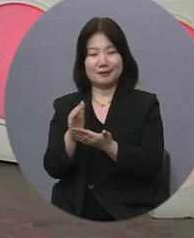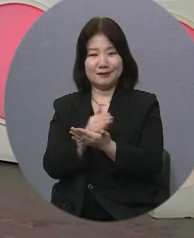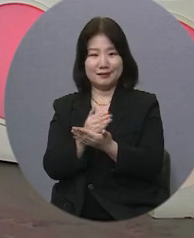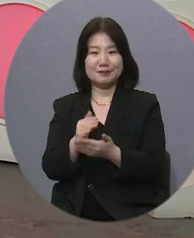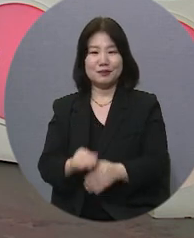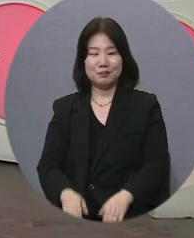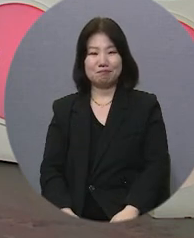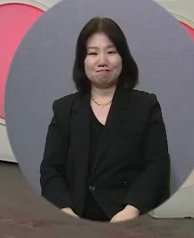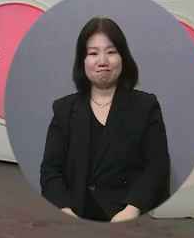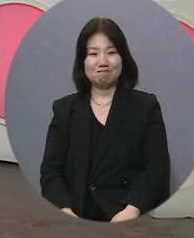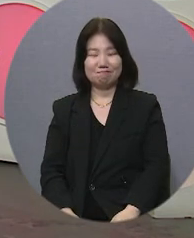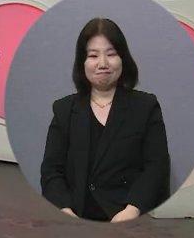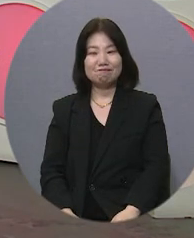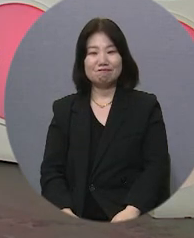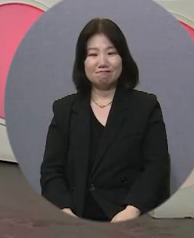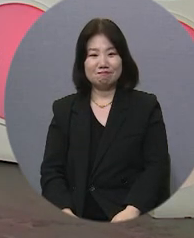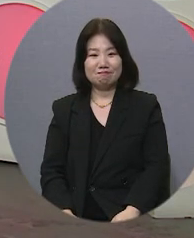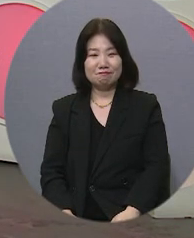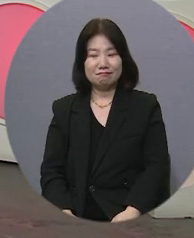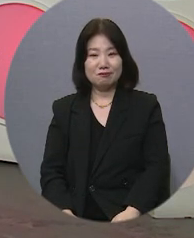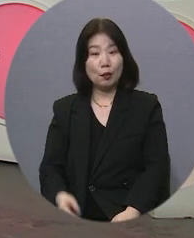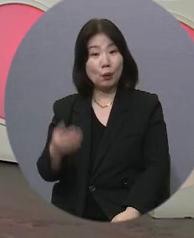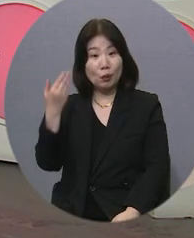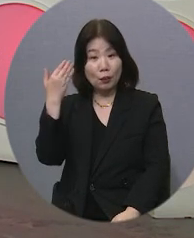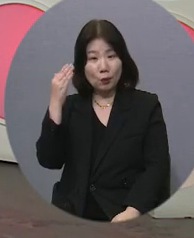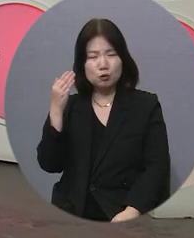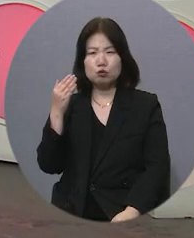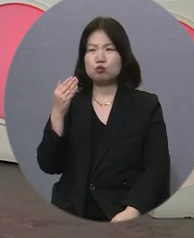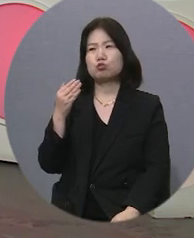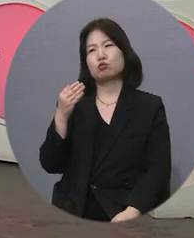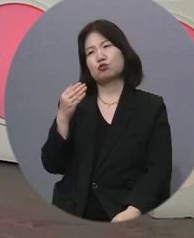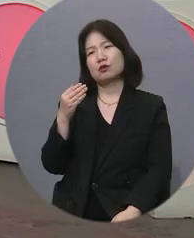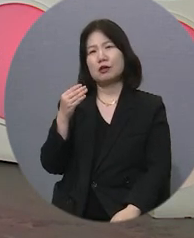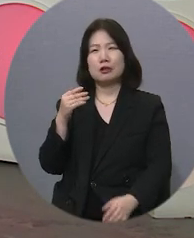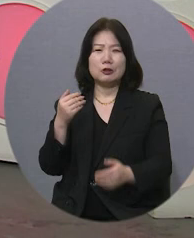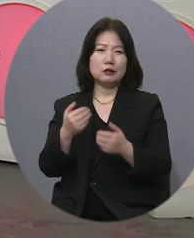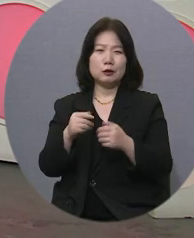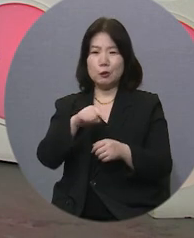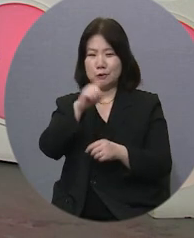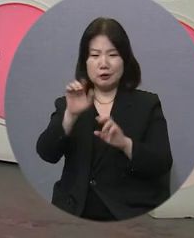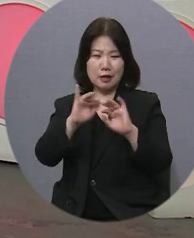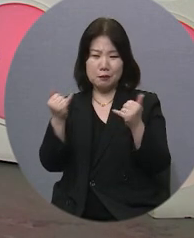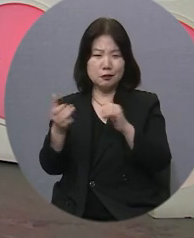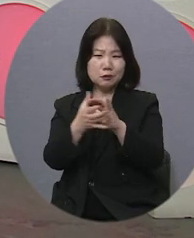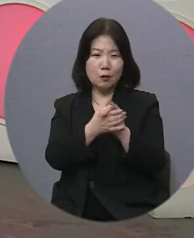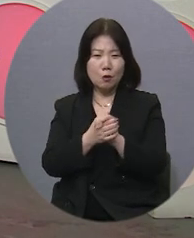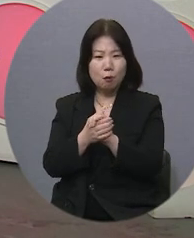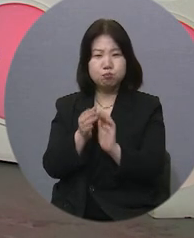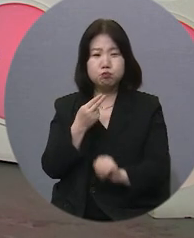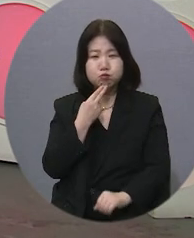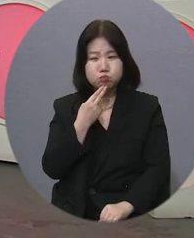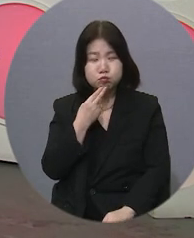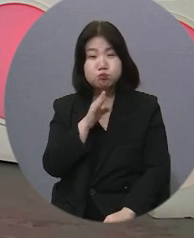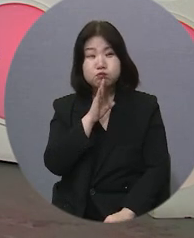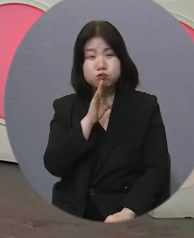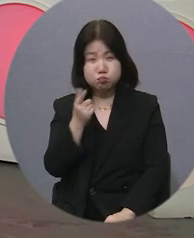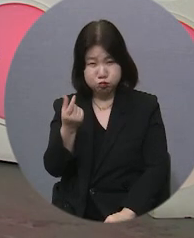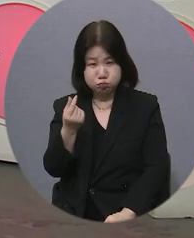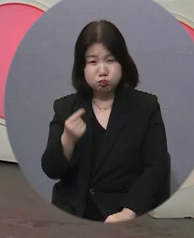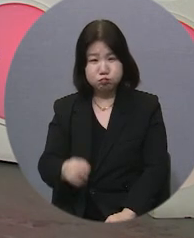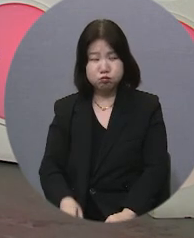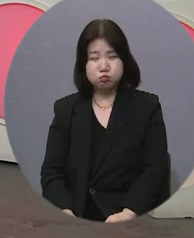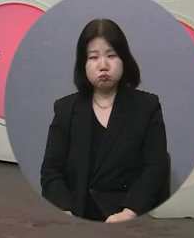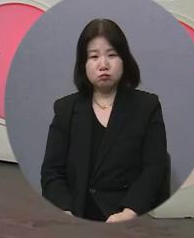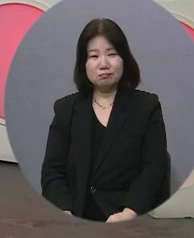야, 참 그런 거. 그러게요. 요즘 시대 너무도 각박하잖아요, 우리가 살면서. 지금 아마 많은 또 뭐